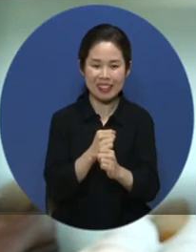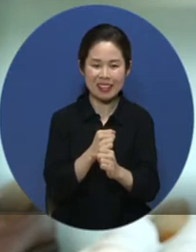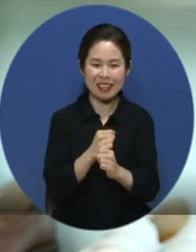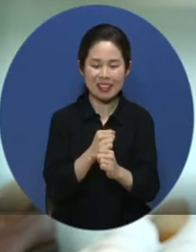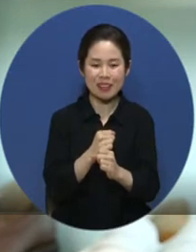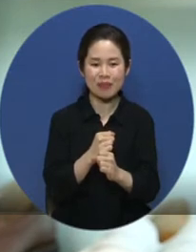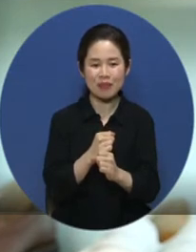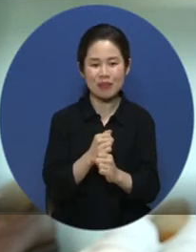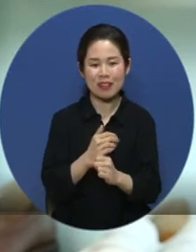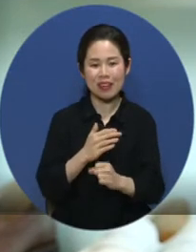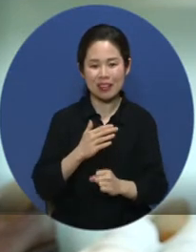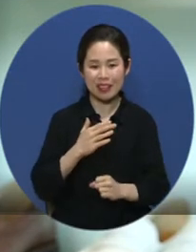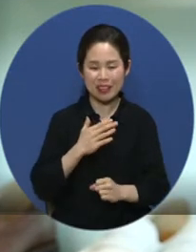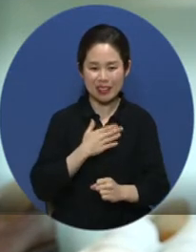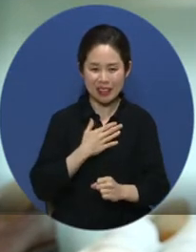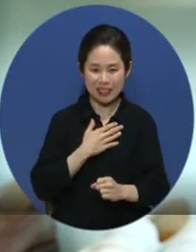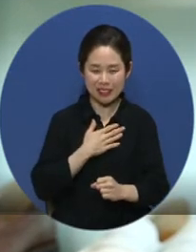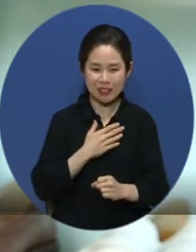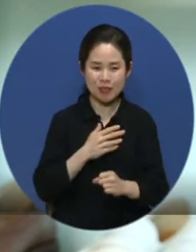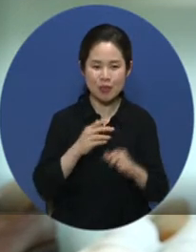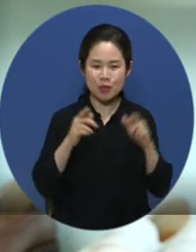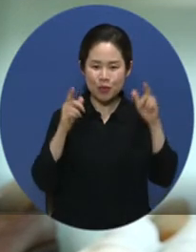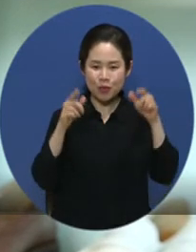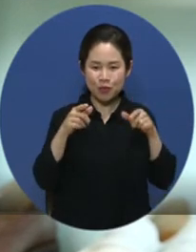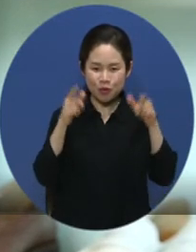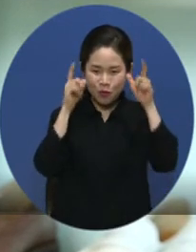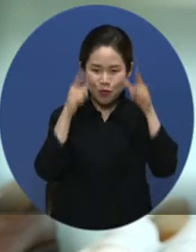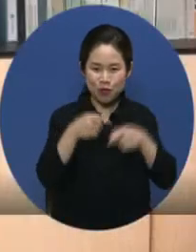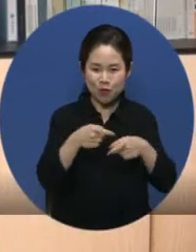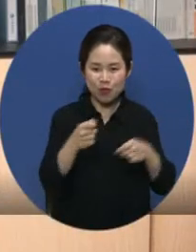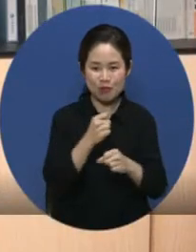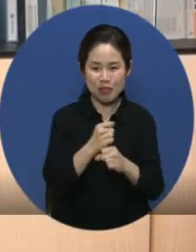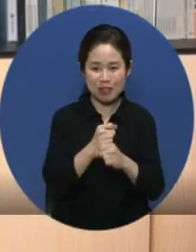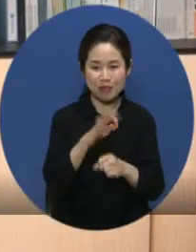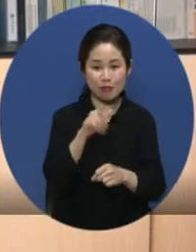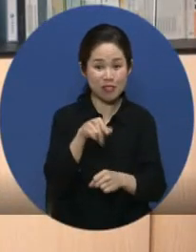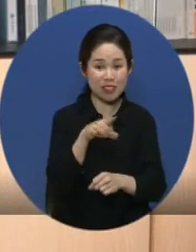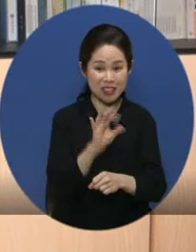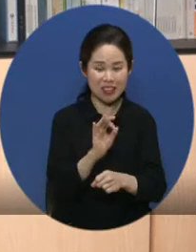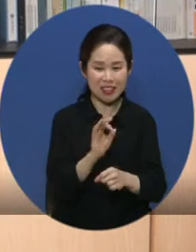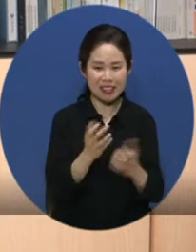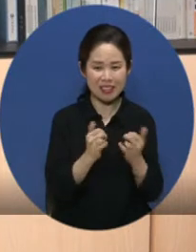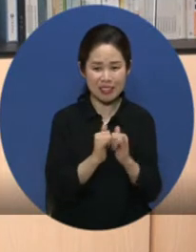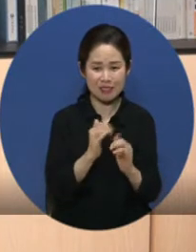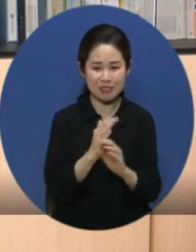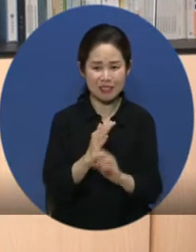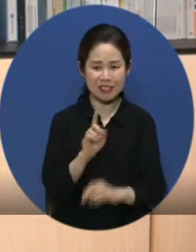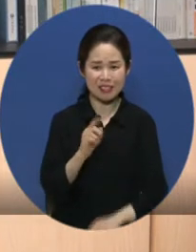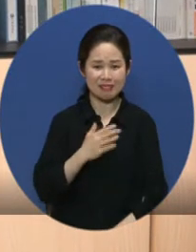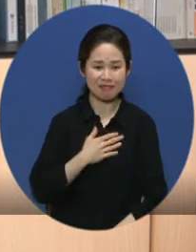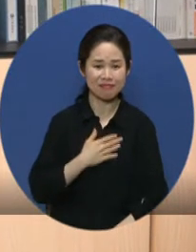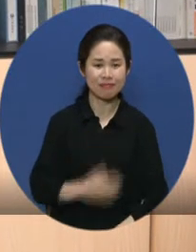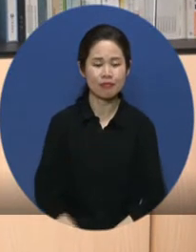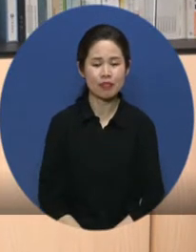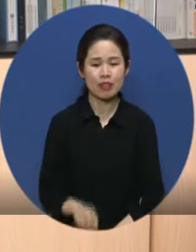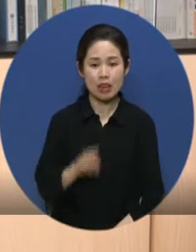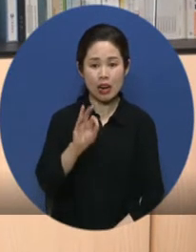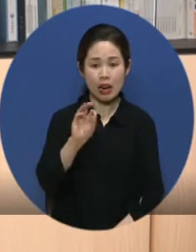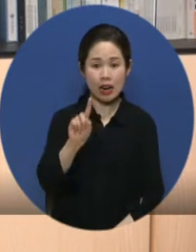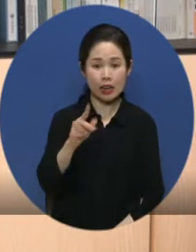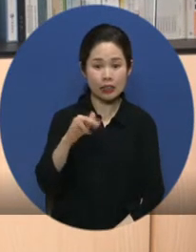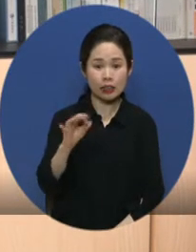한 그 일원 중에 한 사람입니다. 네, 그럼 아지오는 어떤 네. 회사인가요?